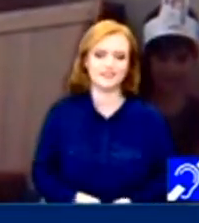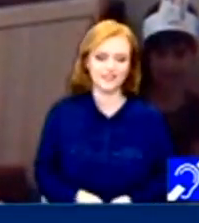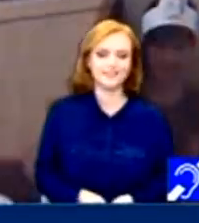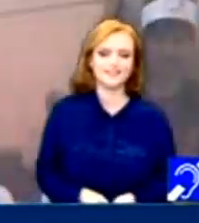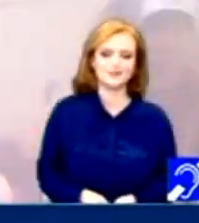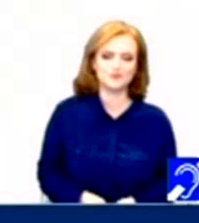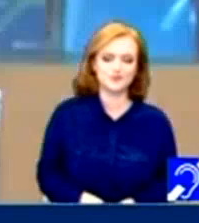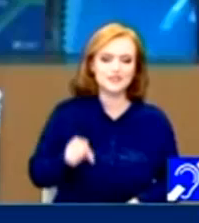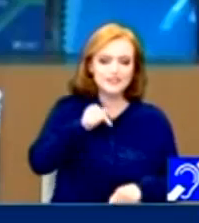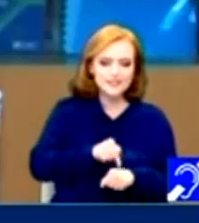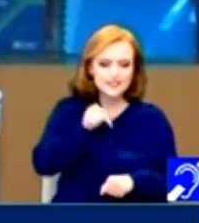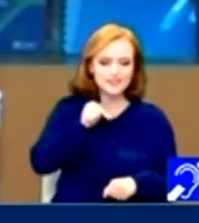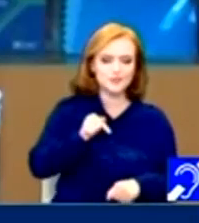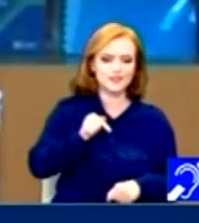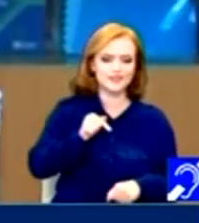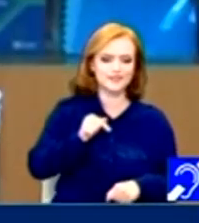să simt